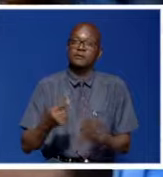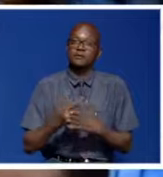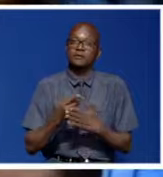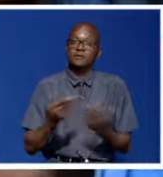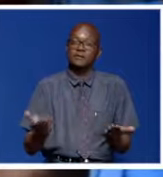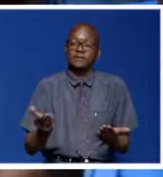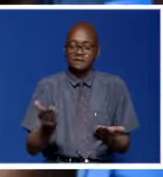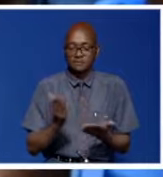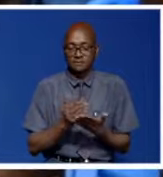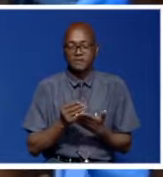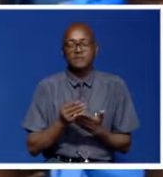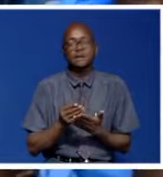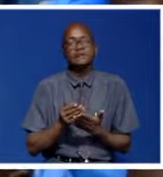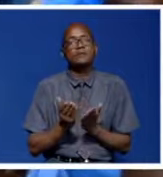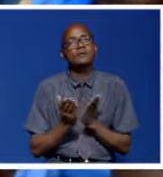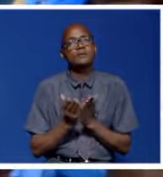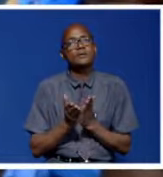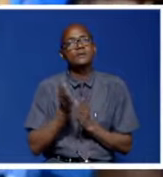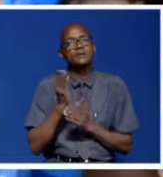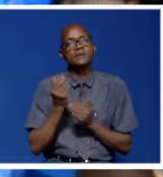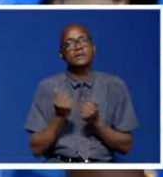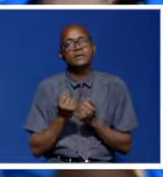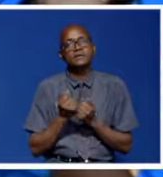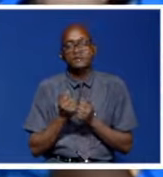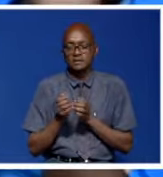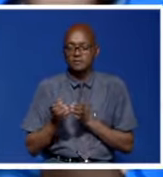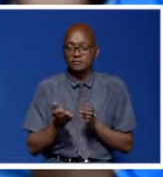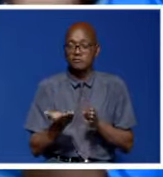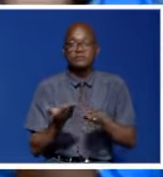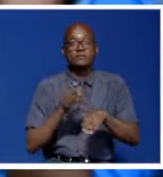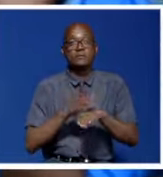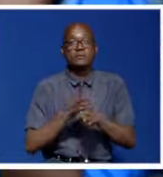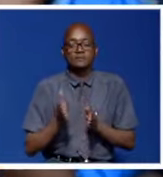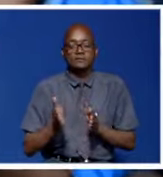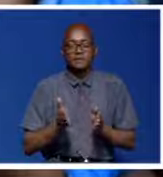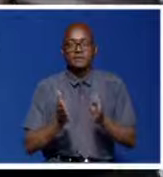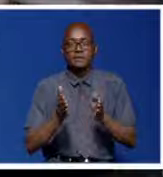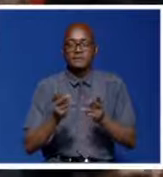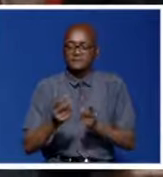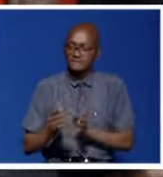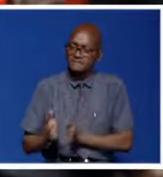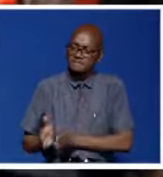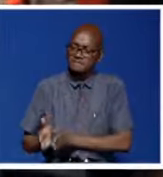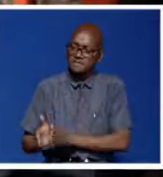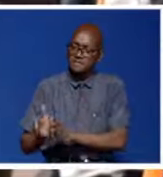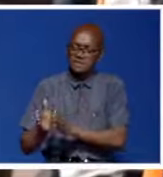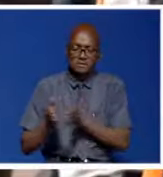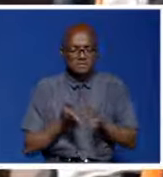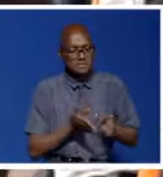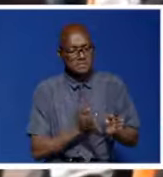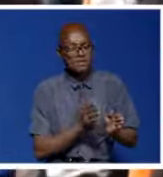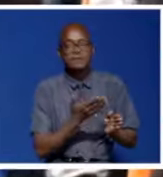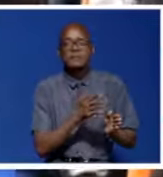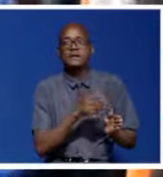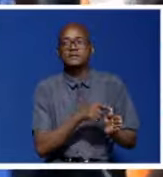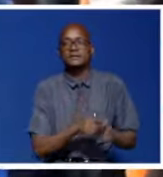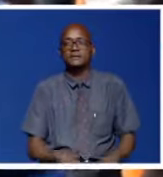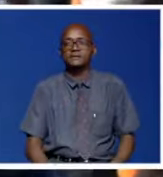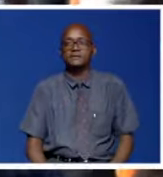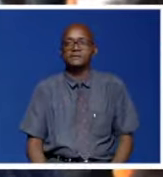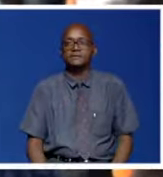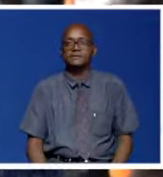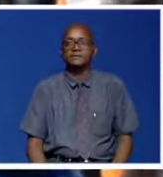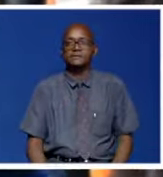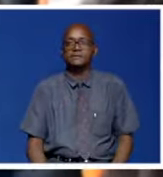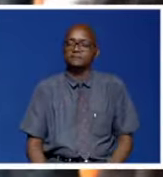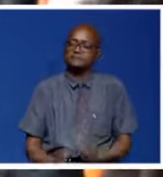baadhi ya wananchi wameiomba serikali kuwatengenezea miundombinu mizuri ya barabara pamoja na mitaro ya kupitisha maji. Huko chini ya miguu ya serikali